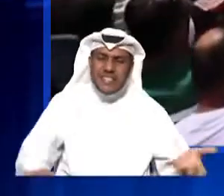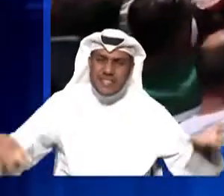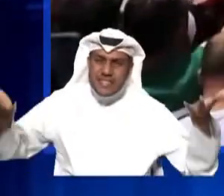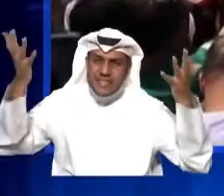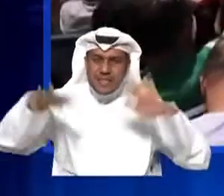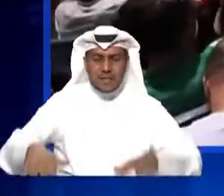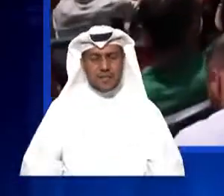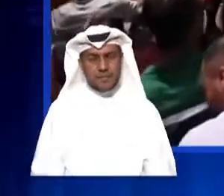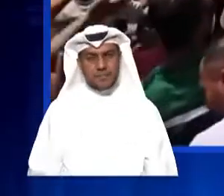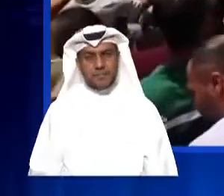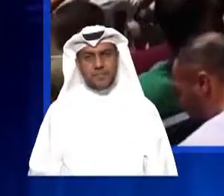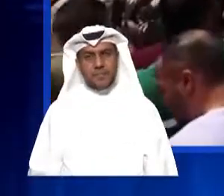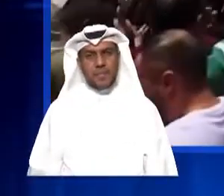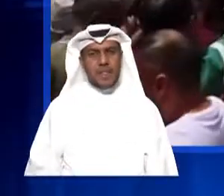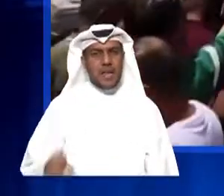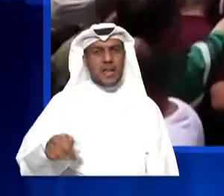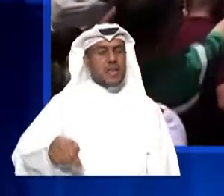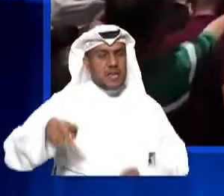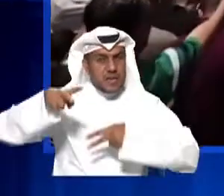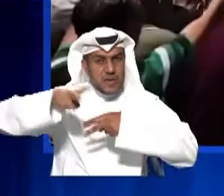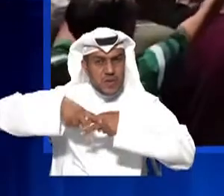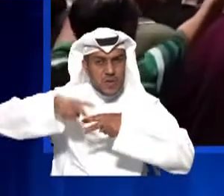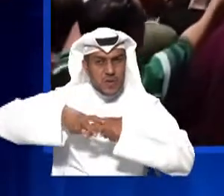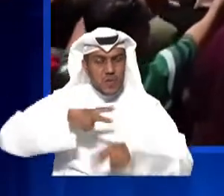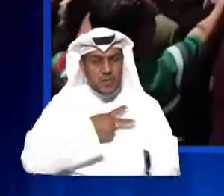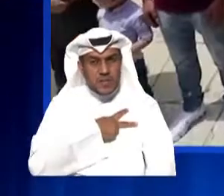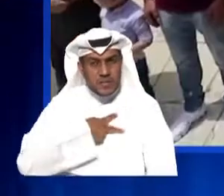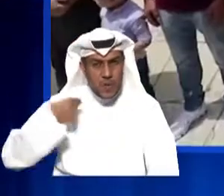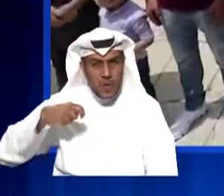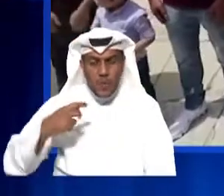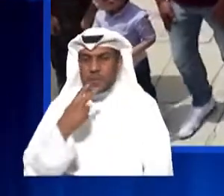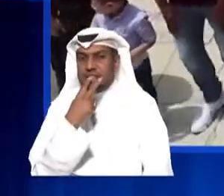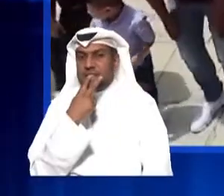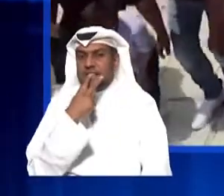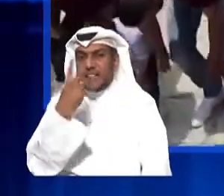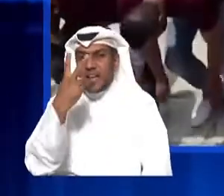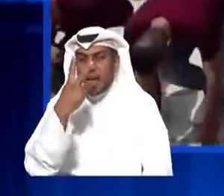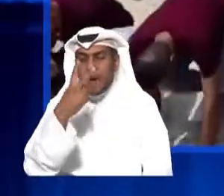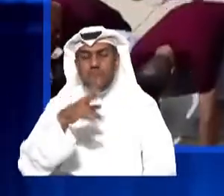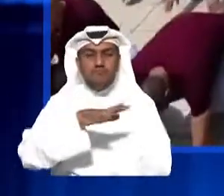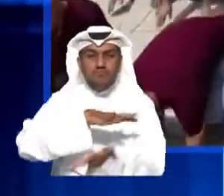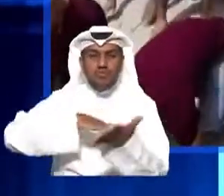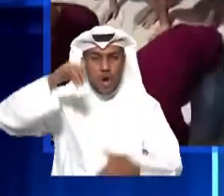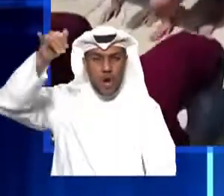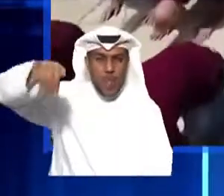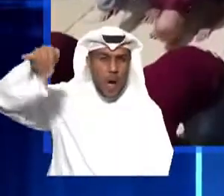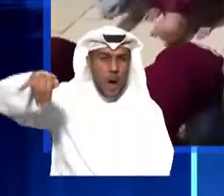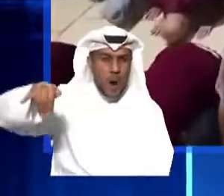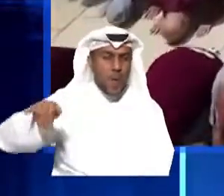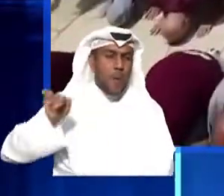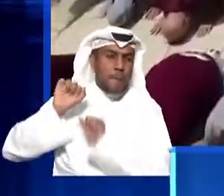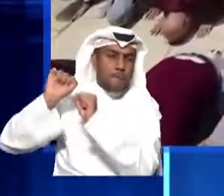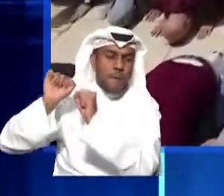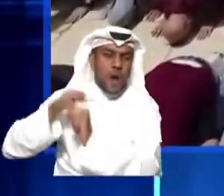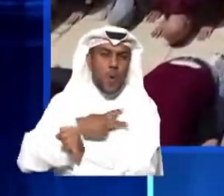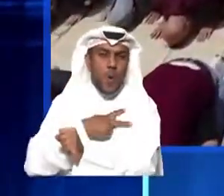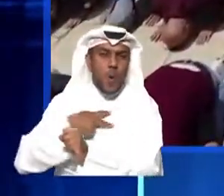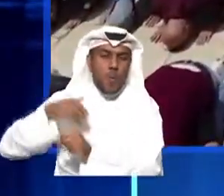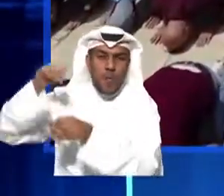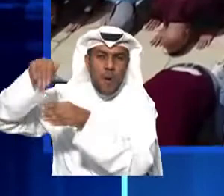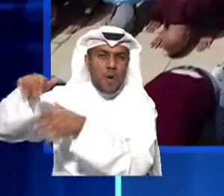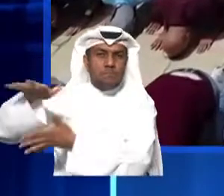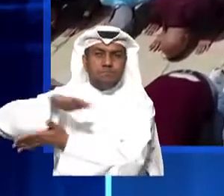التي تعيشها إسرائيل على مدار عامين بعد فشل صمود حكومة على